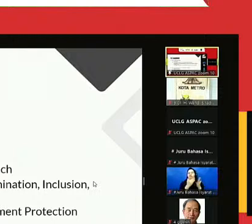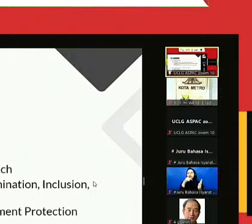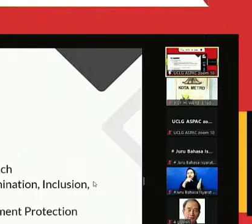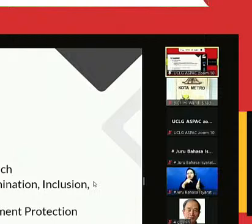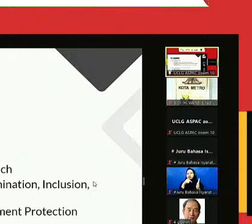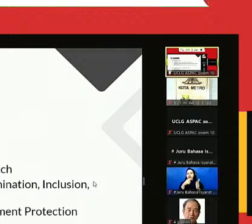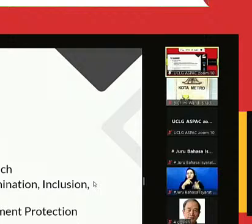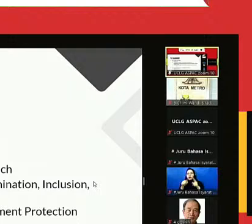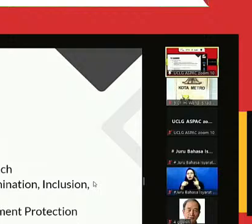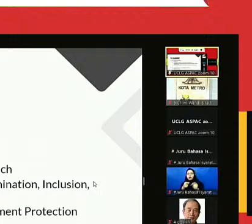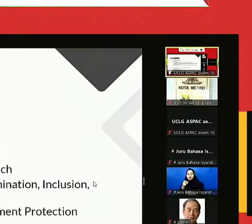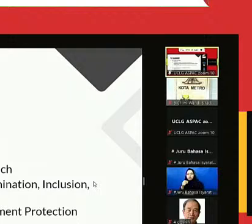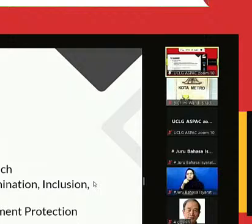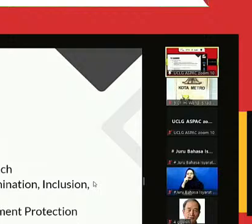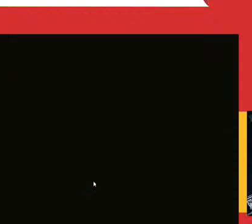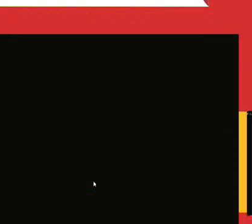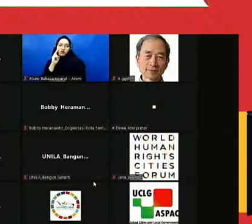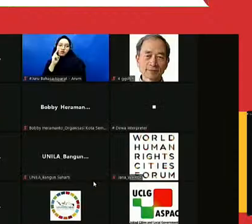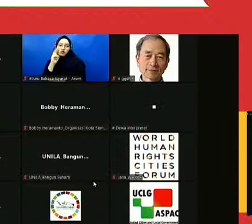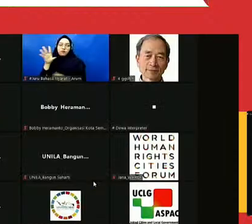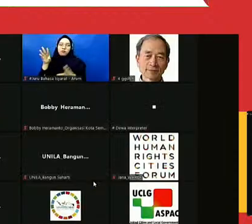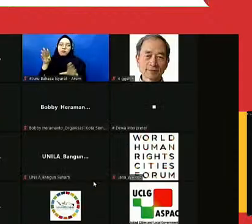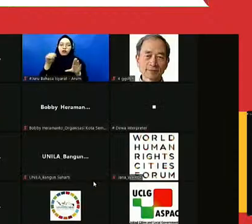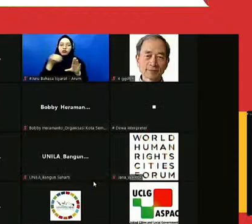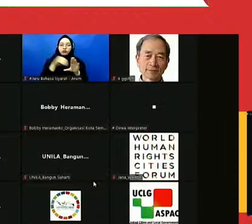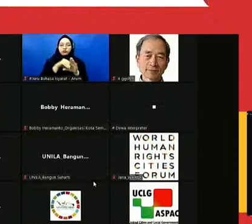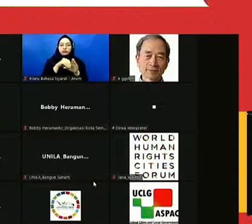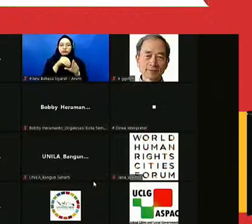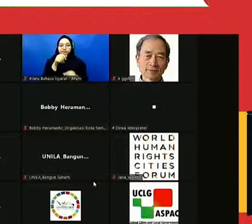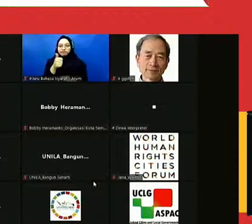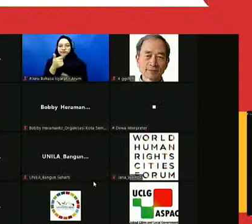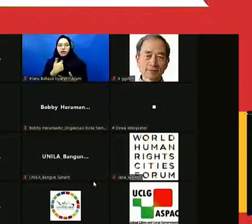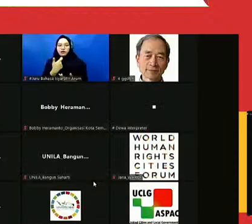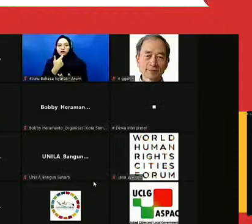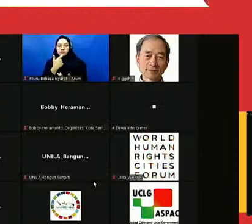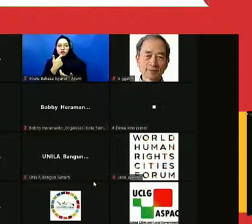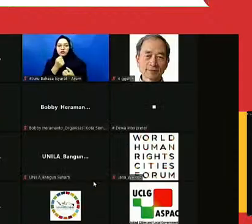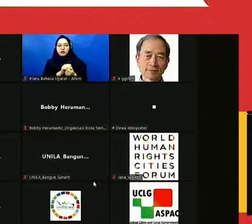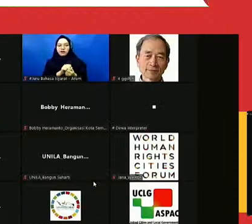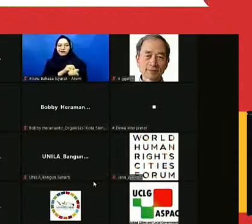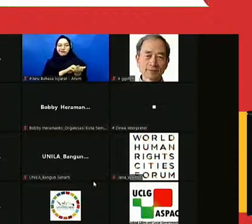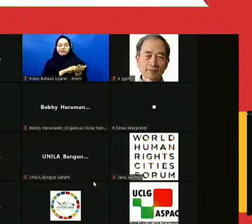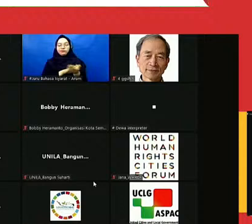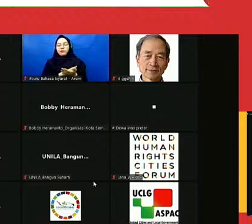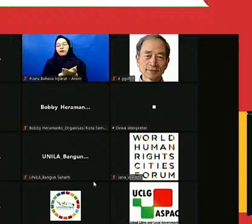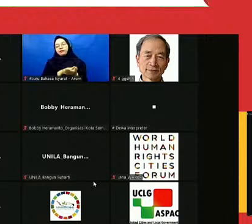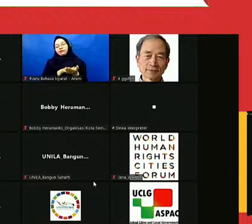bisa masuk, saya akan coba share linknya sebentar.